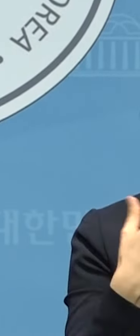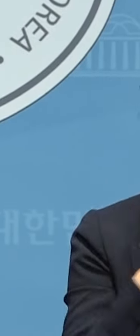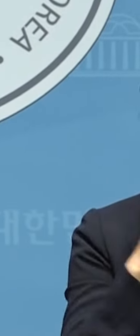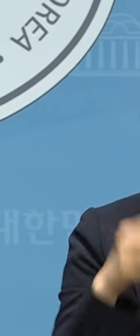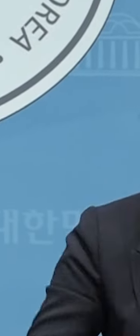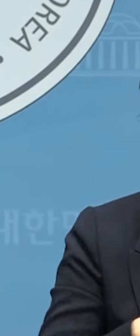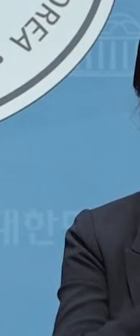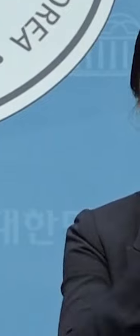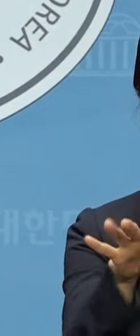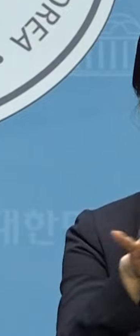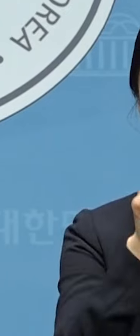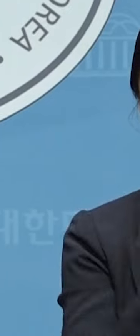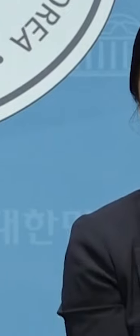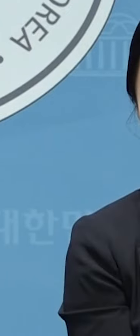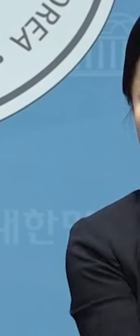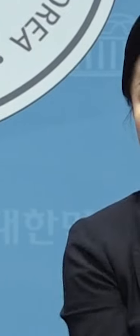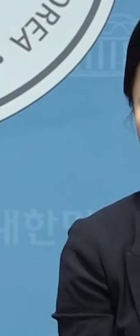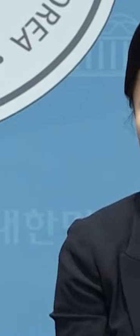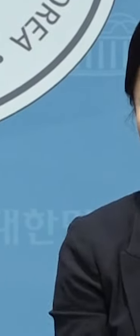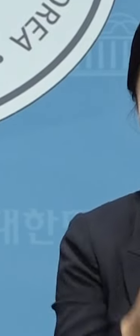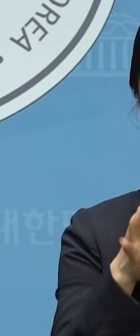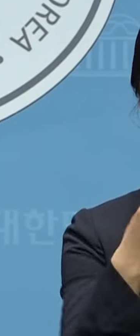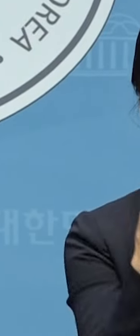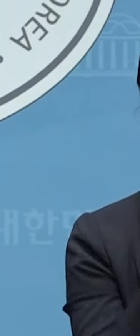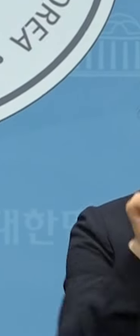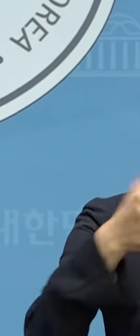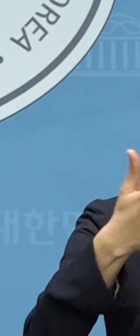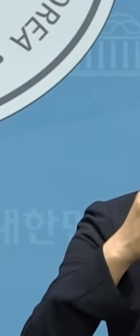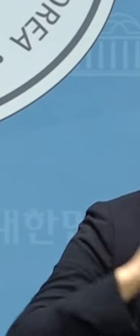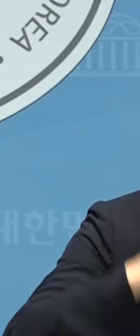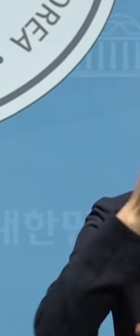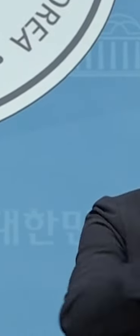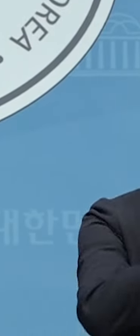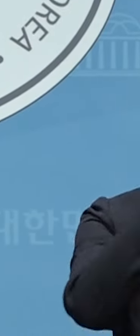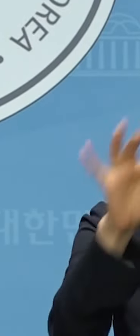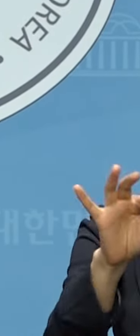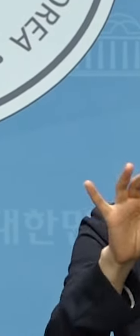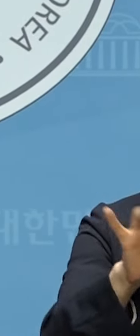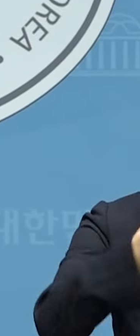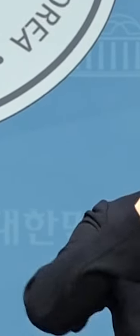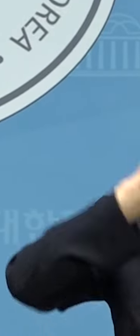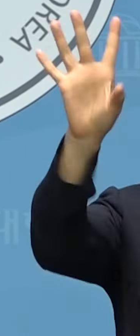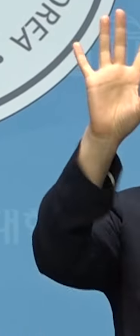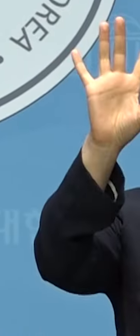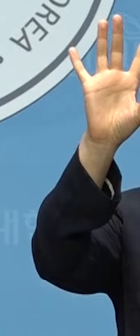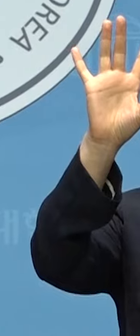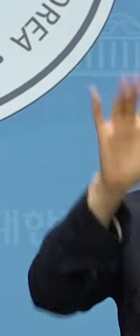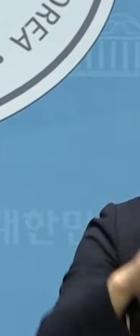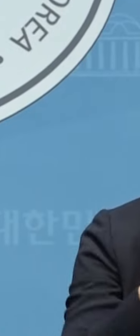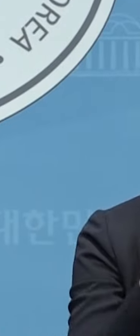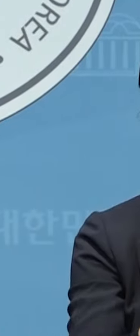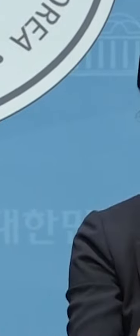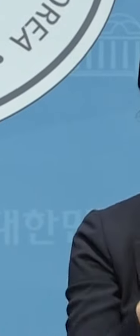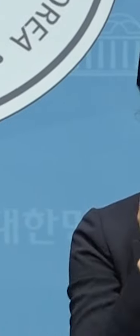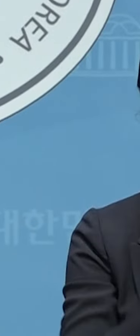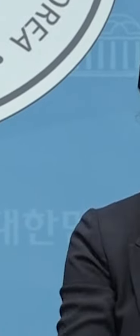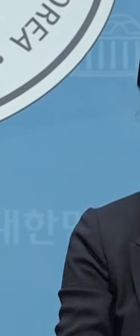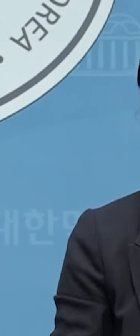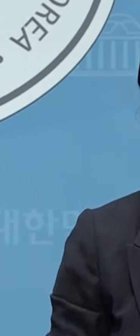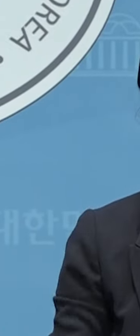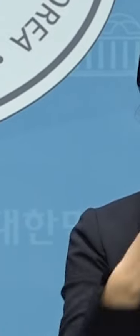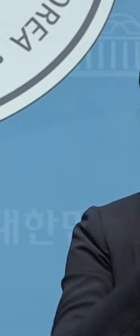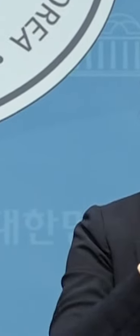윤성열 정권 김용현 국방장관 후보자 지명을 당장 철회하십시오